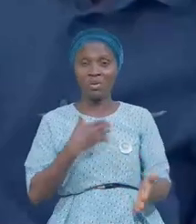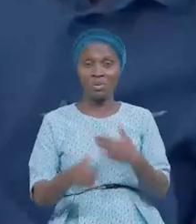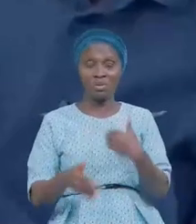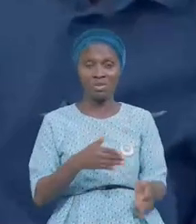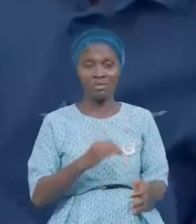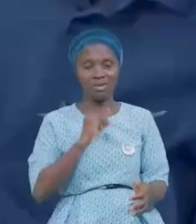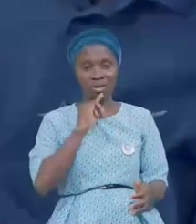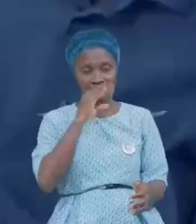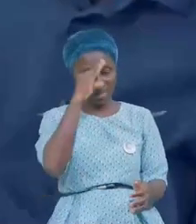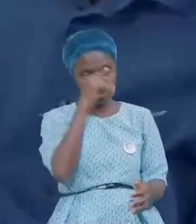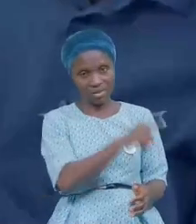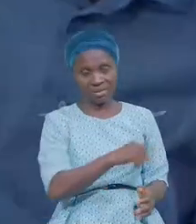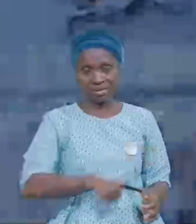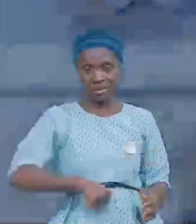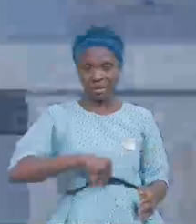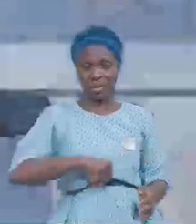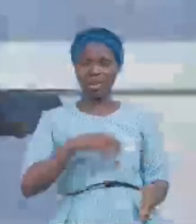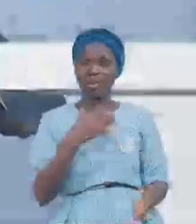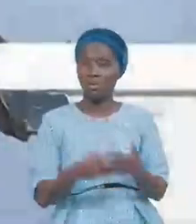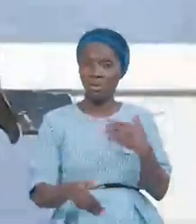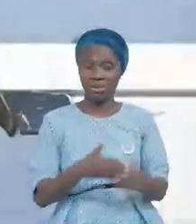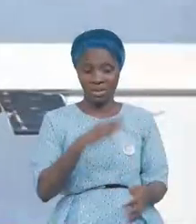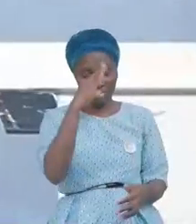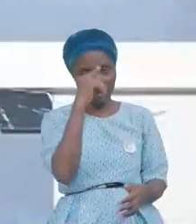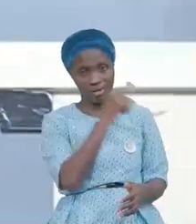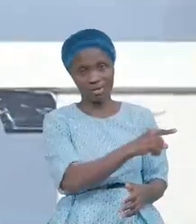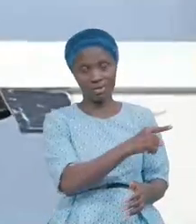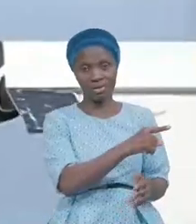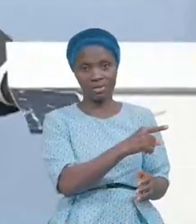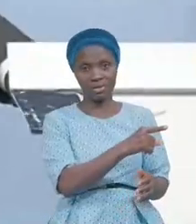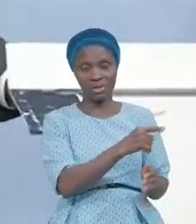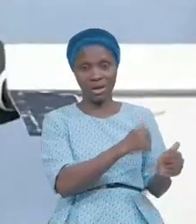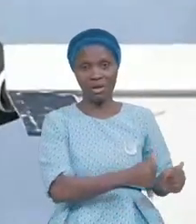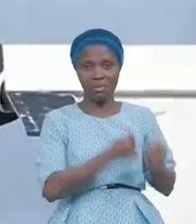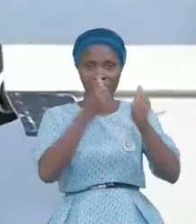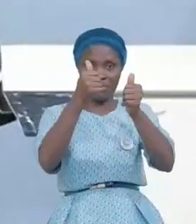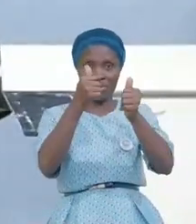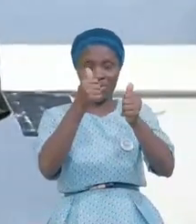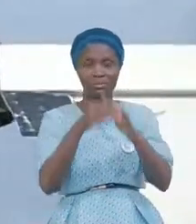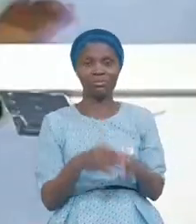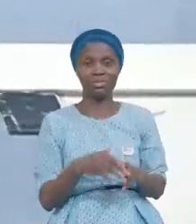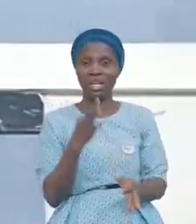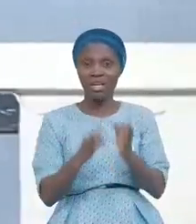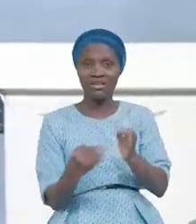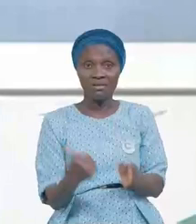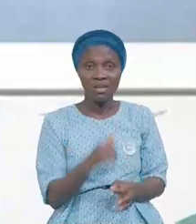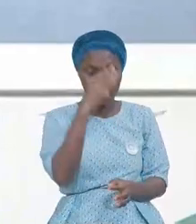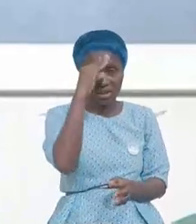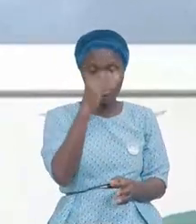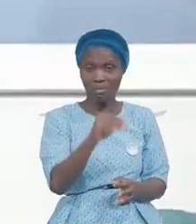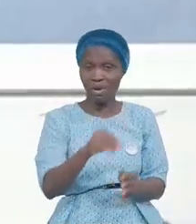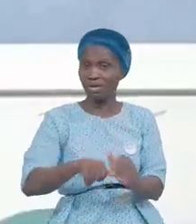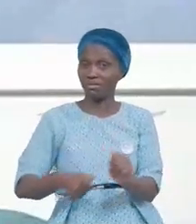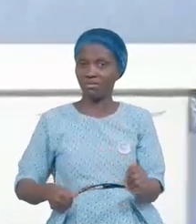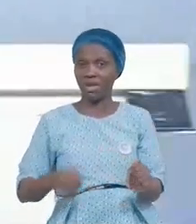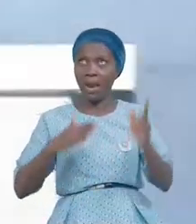orgueil, quelle que soit sa position, si quelqu'un se retire, mon âme